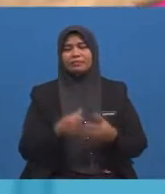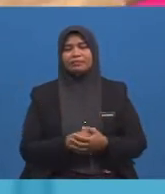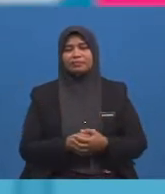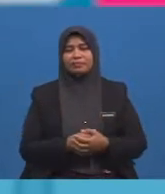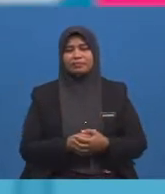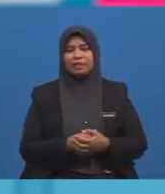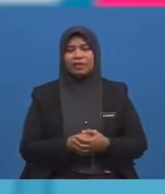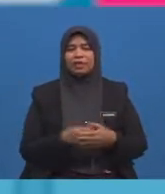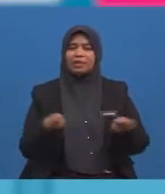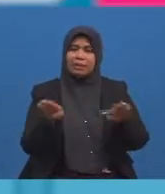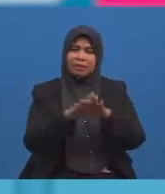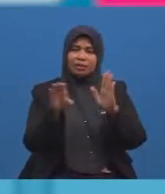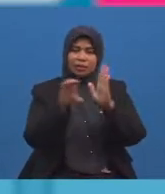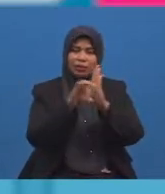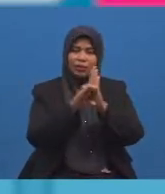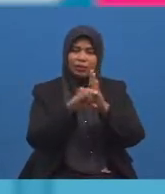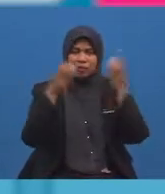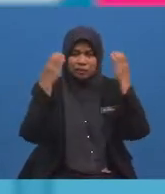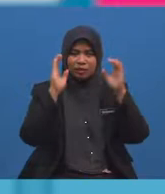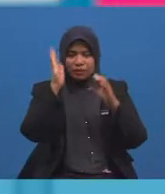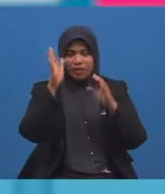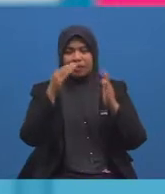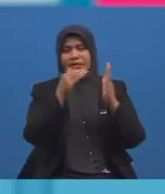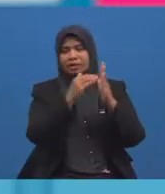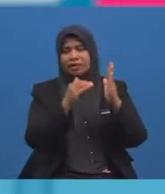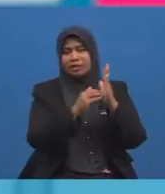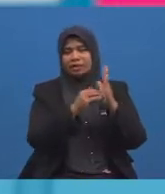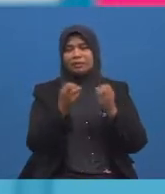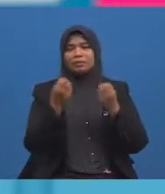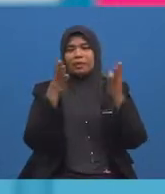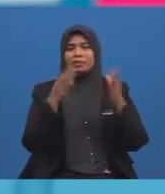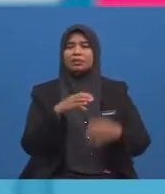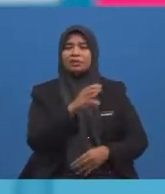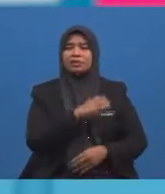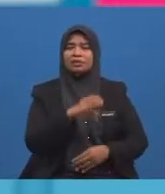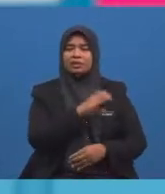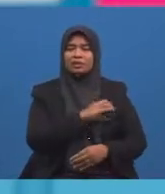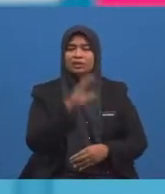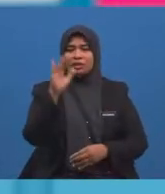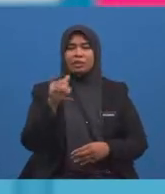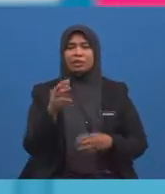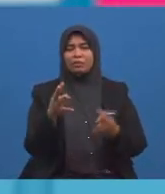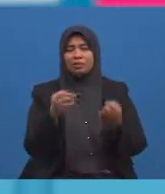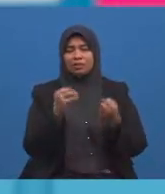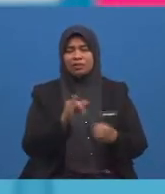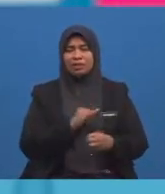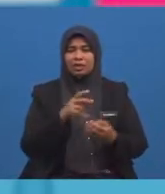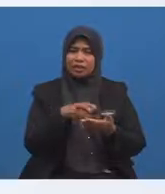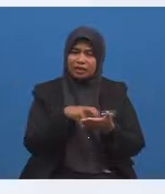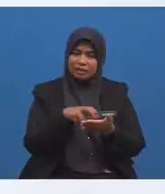lain. Sebagai contoh, cikgu akan menyenaraikan beberapa ciri yang hendak saya